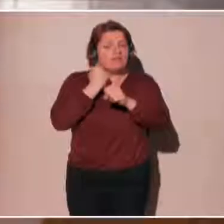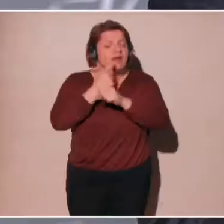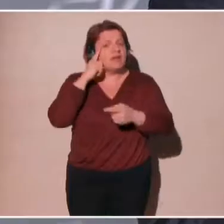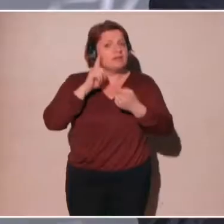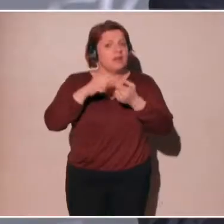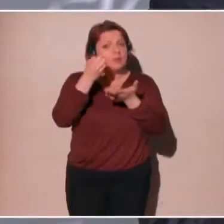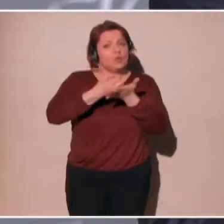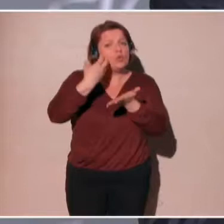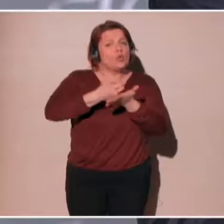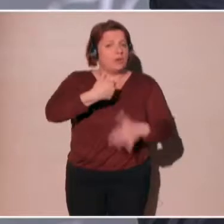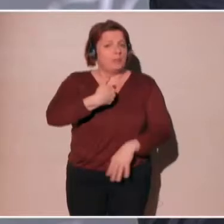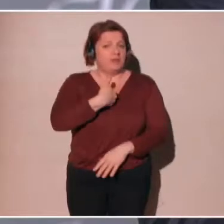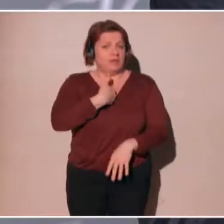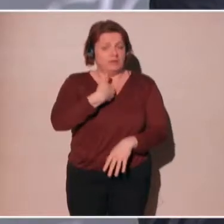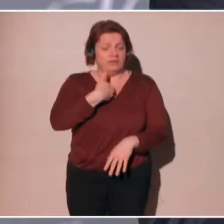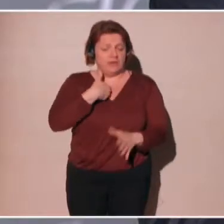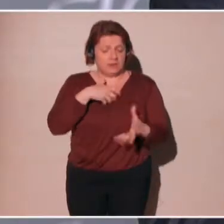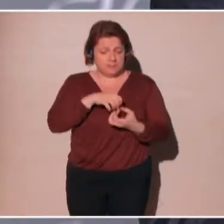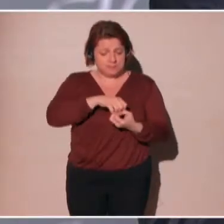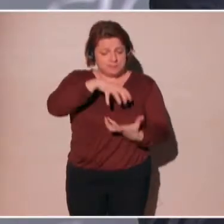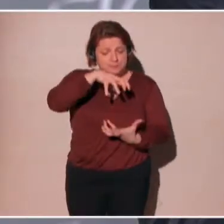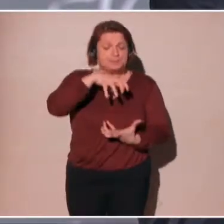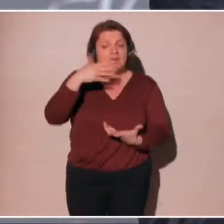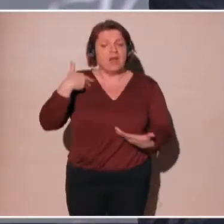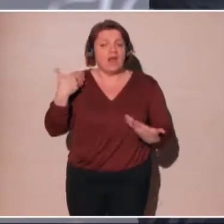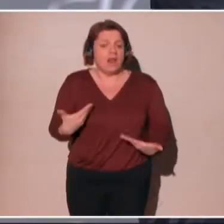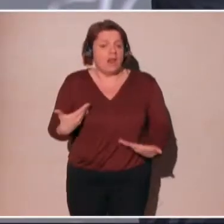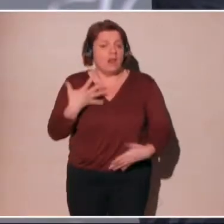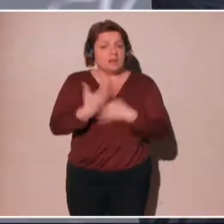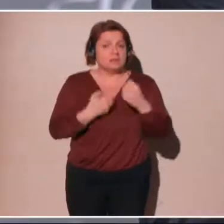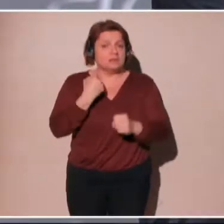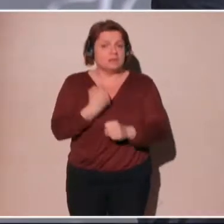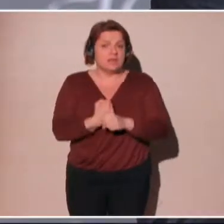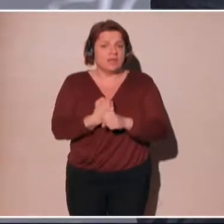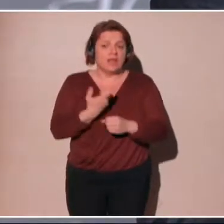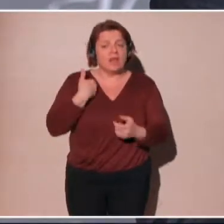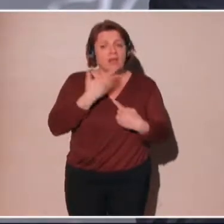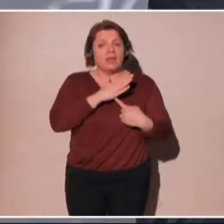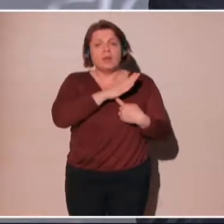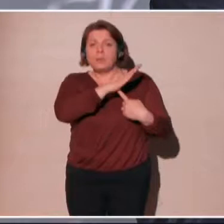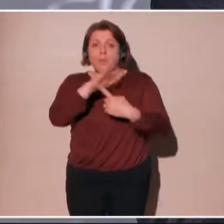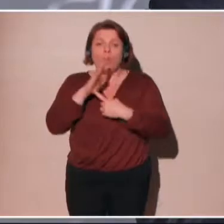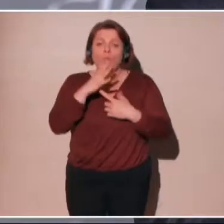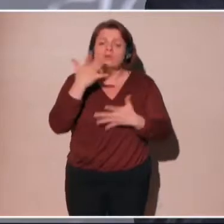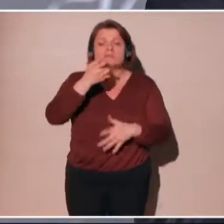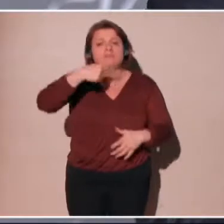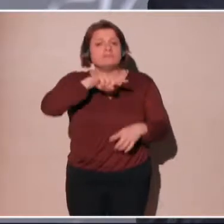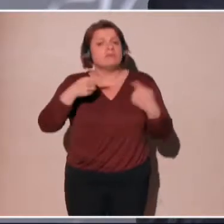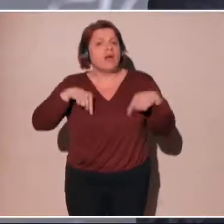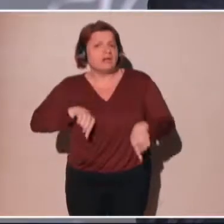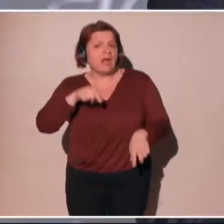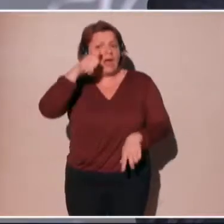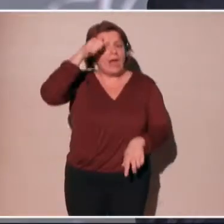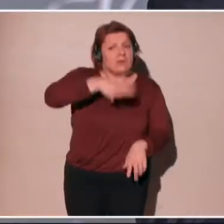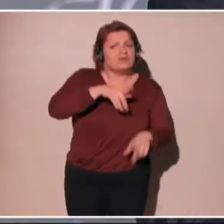privées. Et cette année, nous avons montré comment les États américains et le gouvernement fédéral